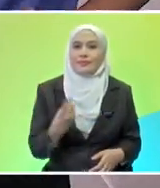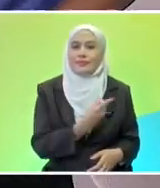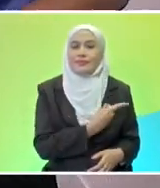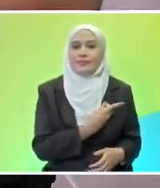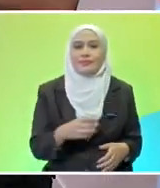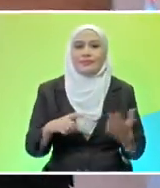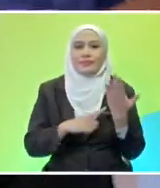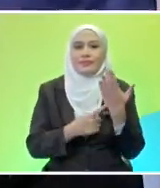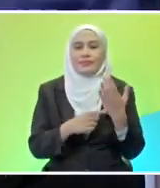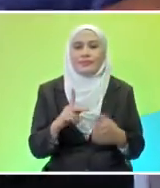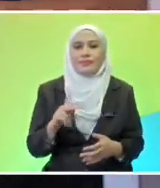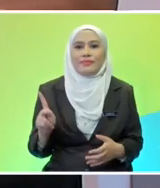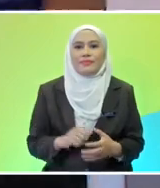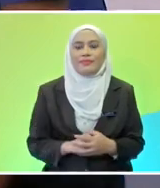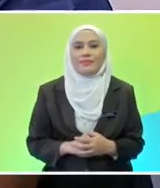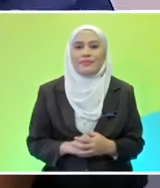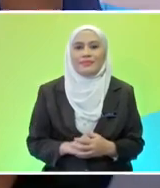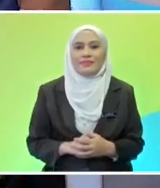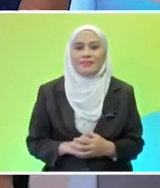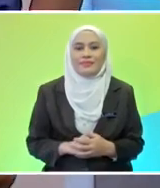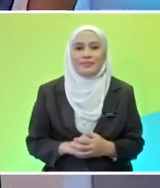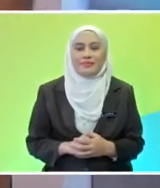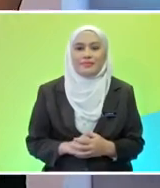jauh sikit dekat sana cikgu. Okey, baik saya ke sini sikit.